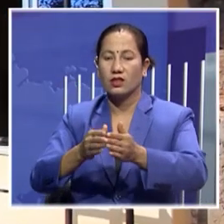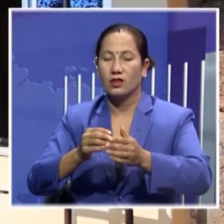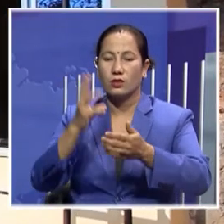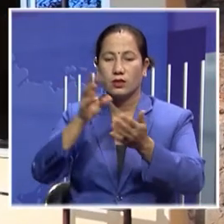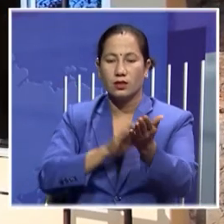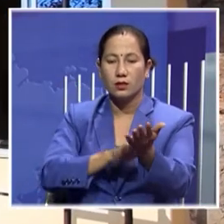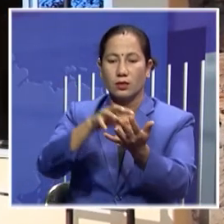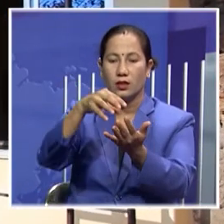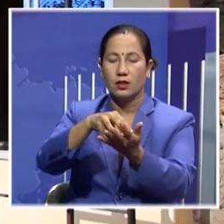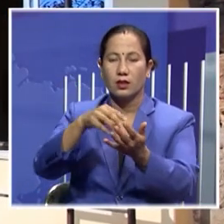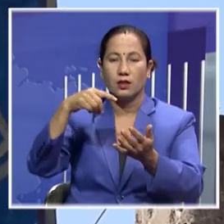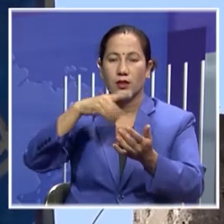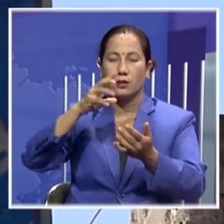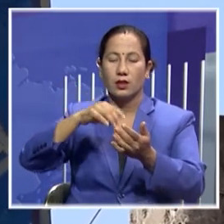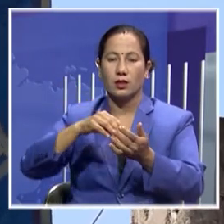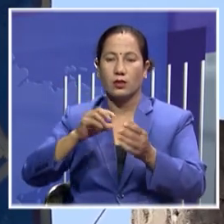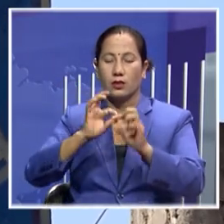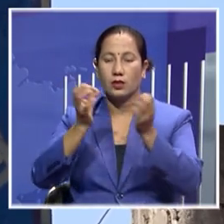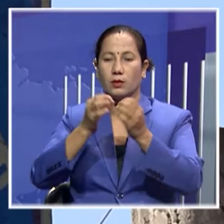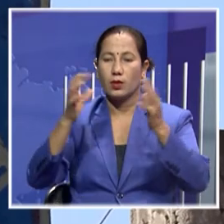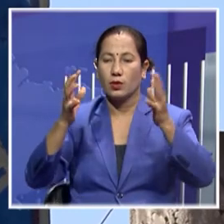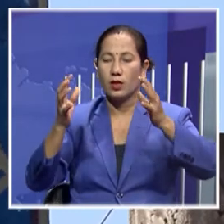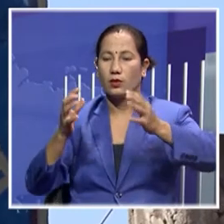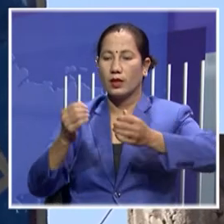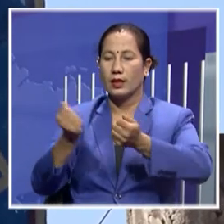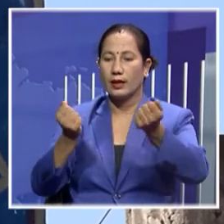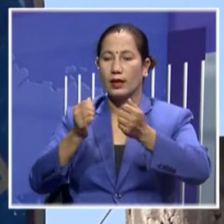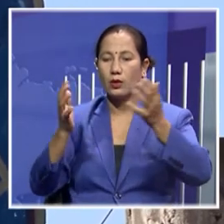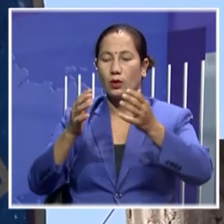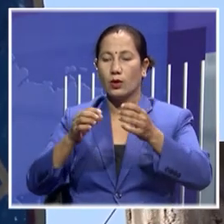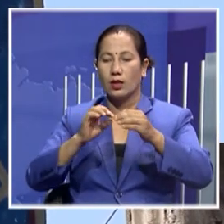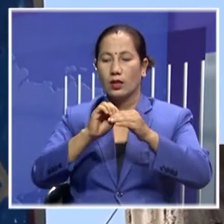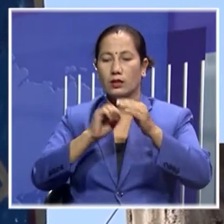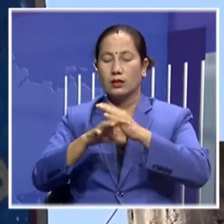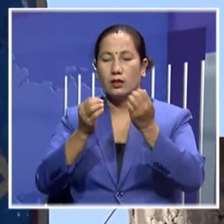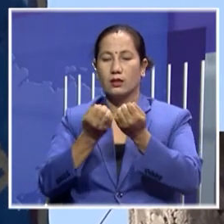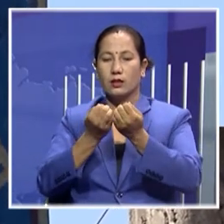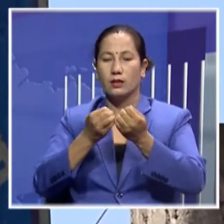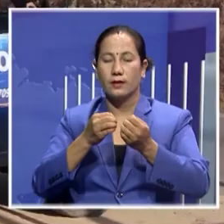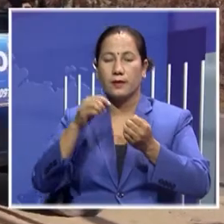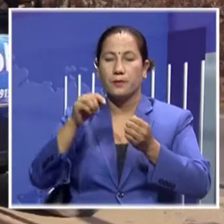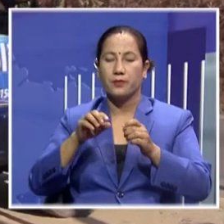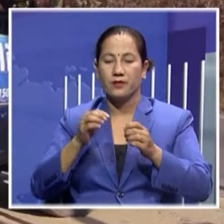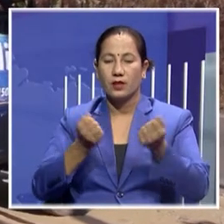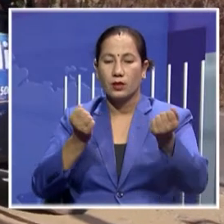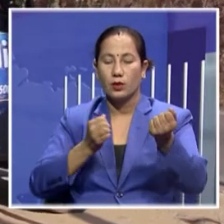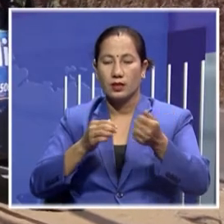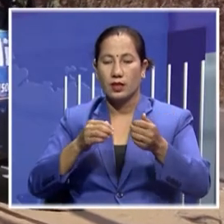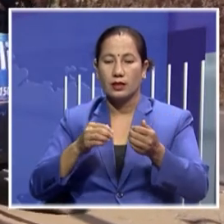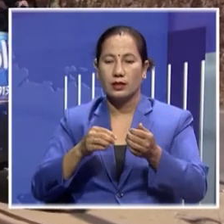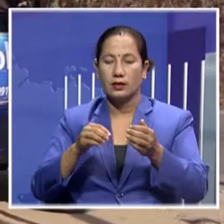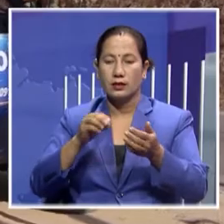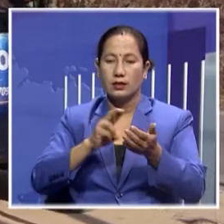पार्किङ स्थल नभएको तानसेन क्षेत्रमा ठुला ठुला मालवाहक साधन सञ्चालन हुने क्रम बढेको छ। साथै सवारी साधनको चाप